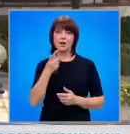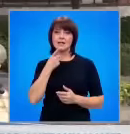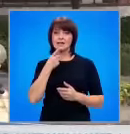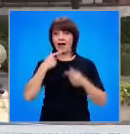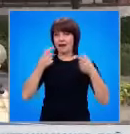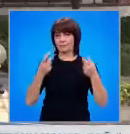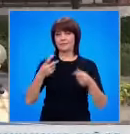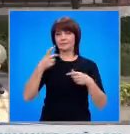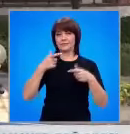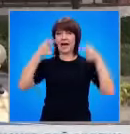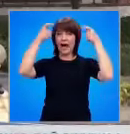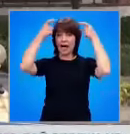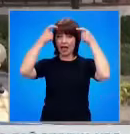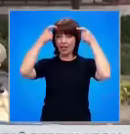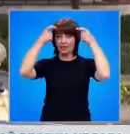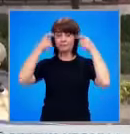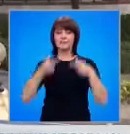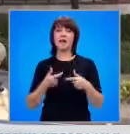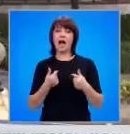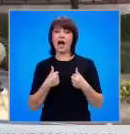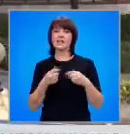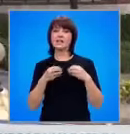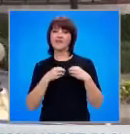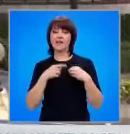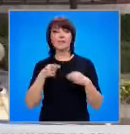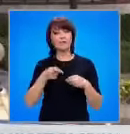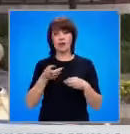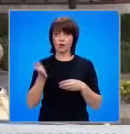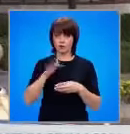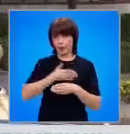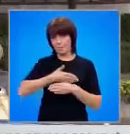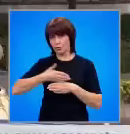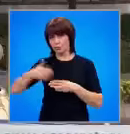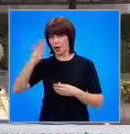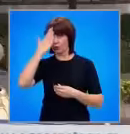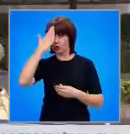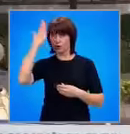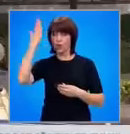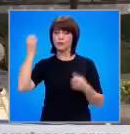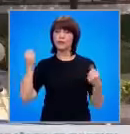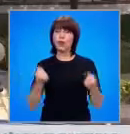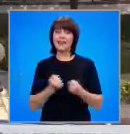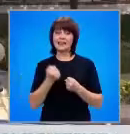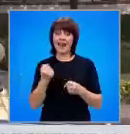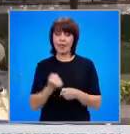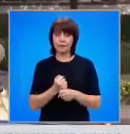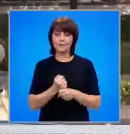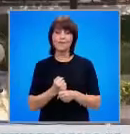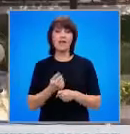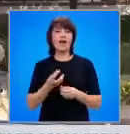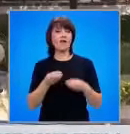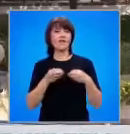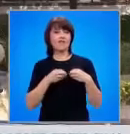крал. И аз вярвам, че той ще продължи достойното дело на кралица Елизабет и не само. Вярвам и,